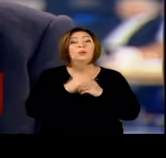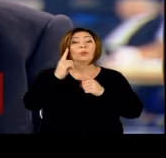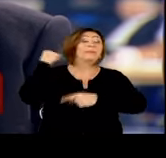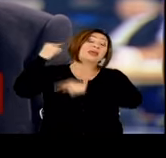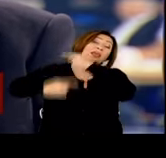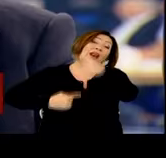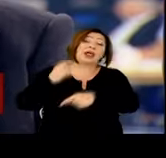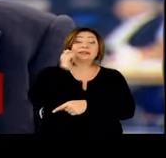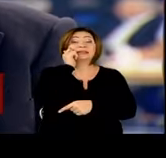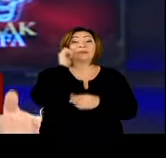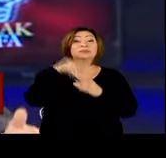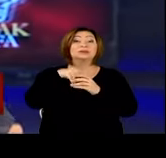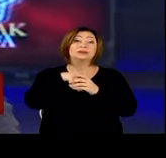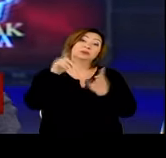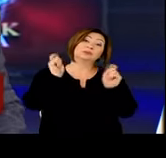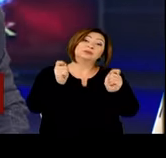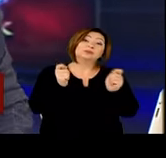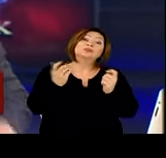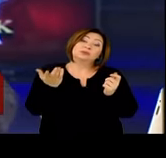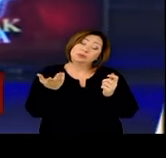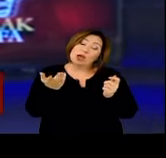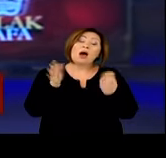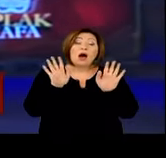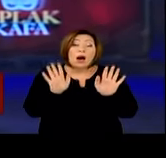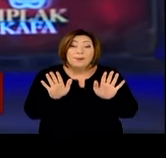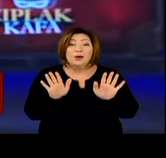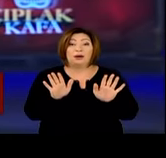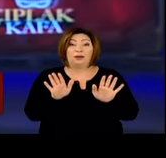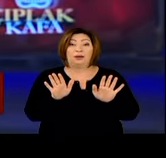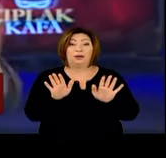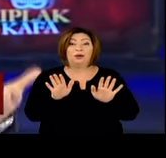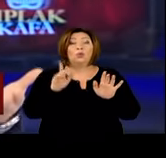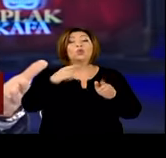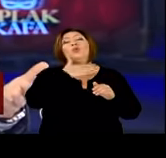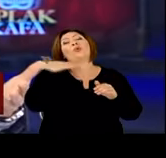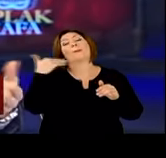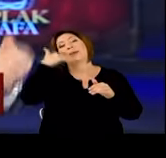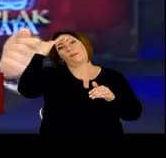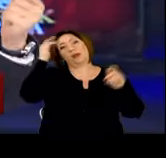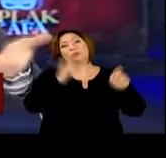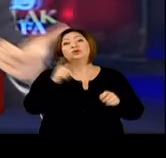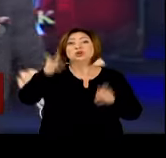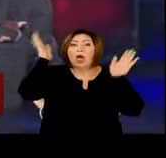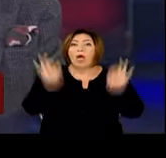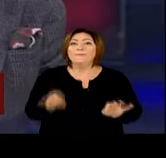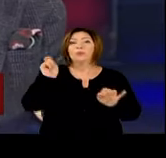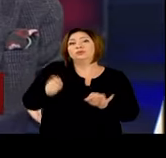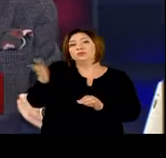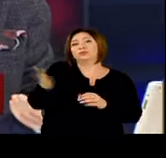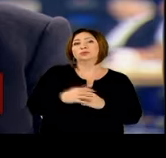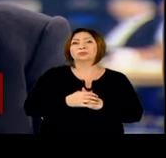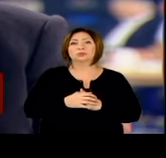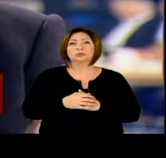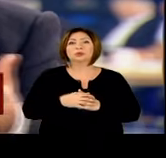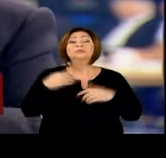evet, İslam'ın şartına İslam'ın uymak şartı lazım. Ama şimdi tam onu Kurban Bayramı'nda yapıyoruz. Siz sürekli yapıyorsunuz.